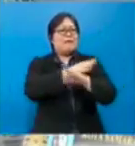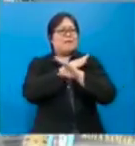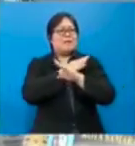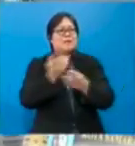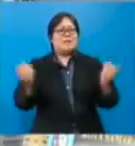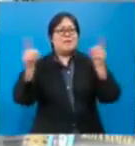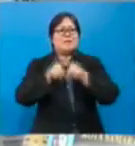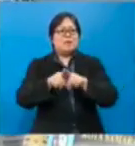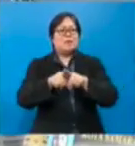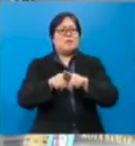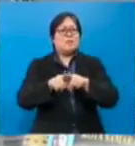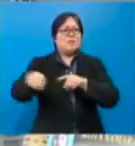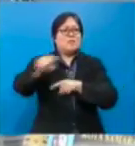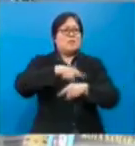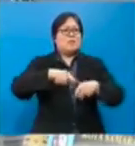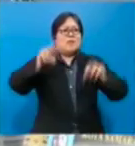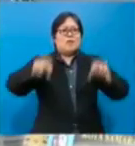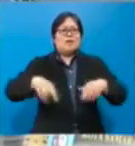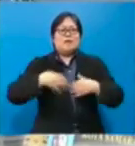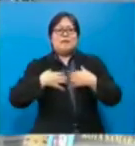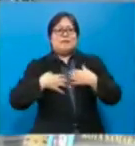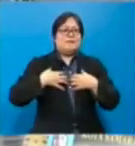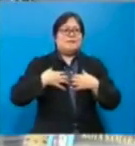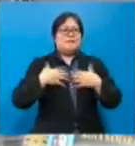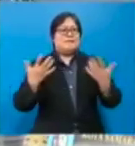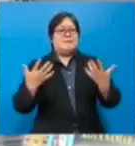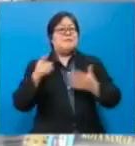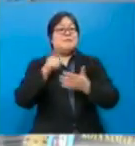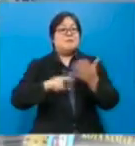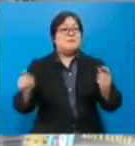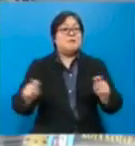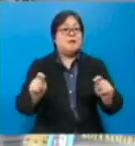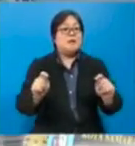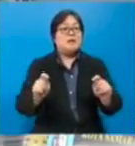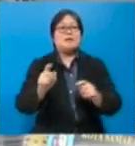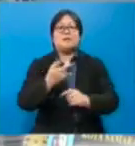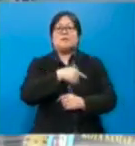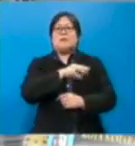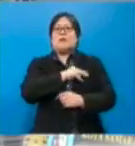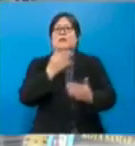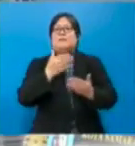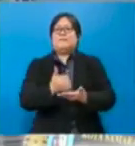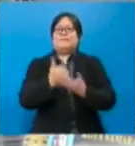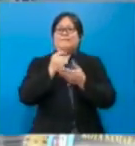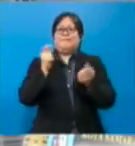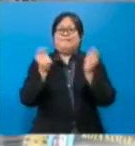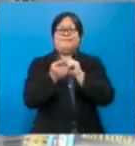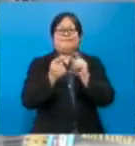mencetuskan kekeliruan dalam kalangan rakyat. Apakah tindakan yang dibuat oleh kementerian untuk